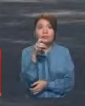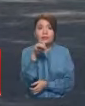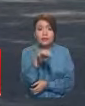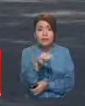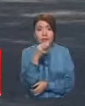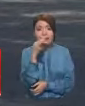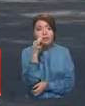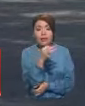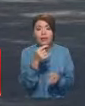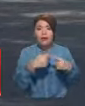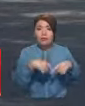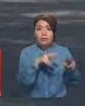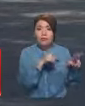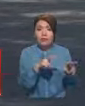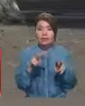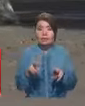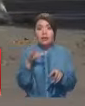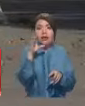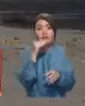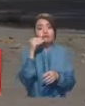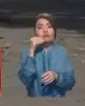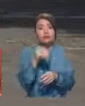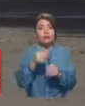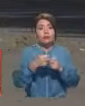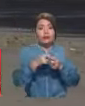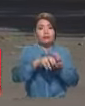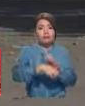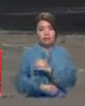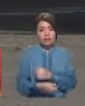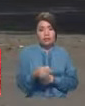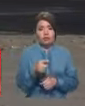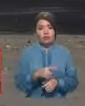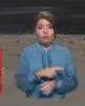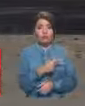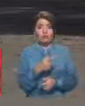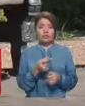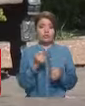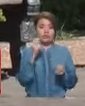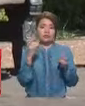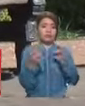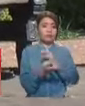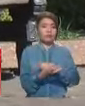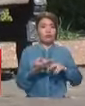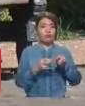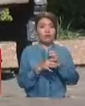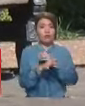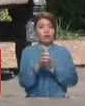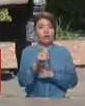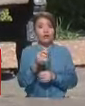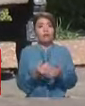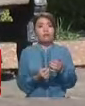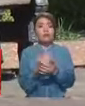что общественный контроль позволит эффективнее решать проблемы, которые вызывают резонанс в стране. Иными словами, появится возможность